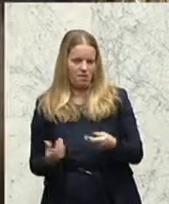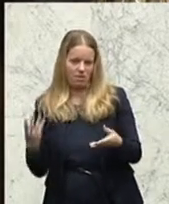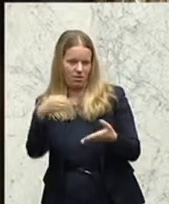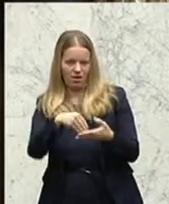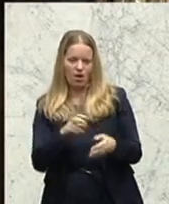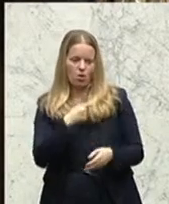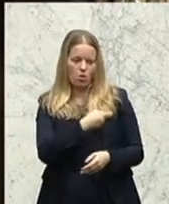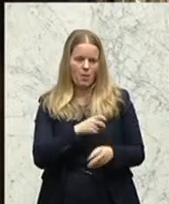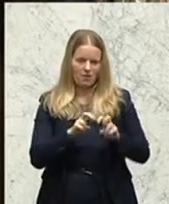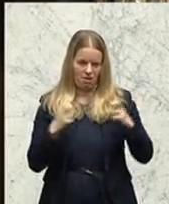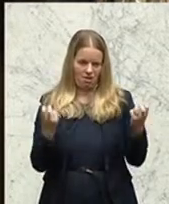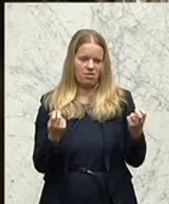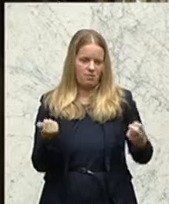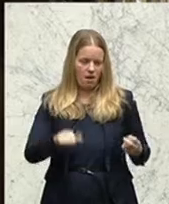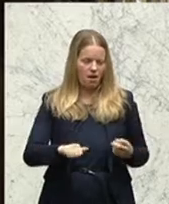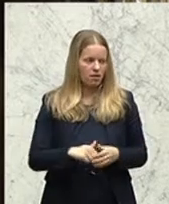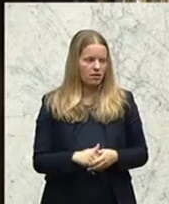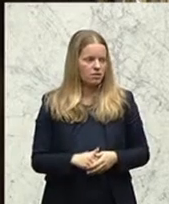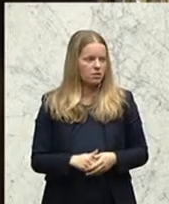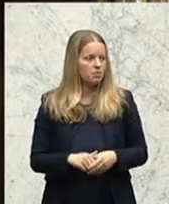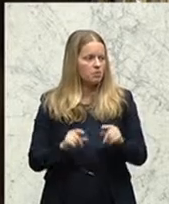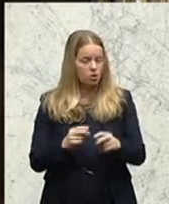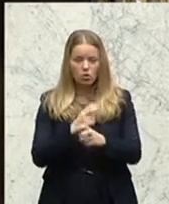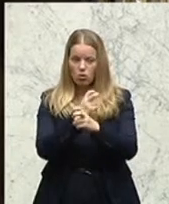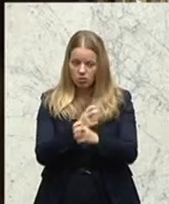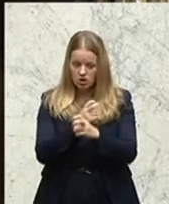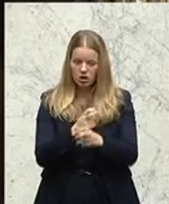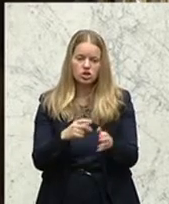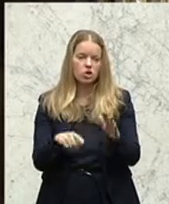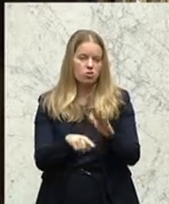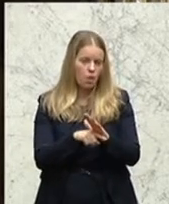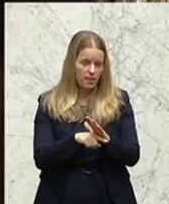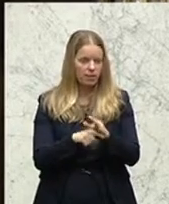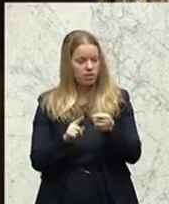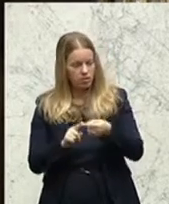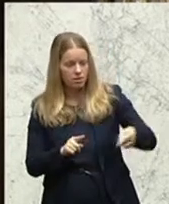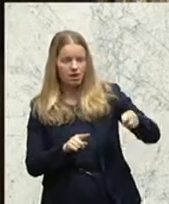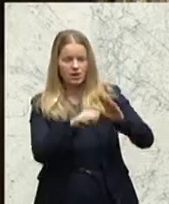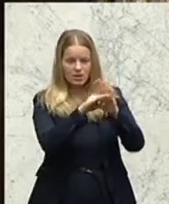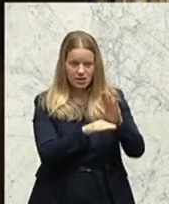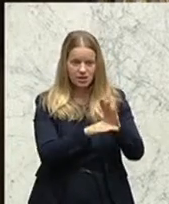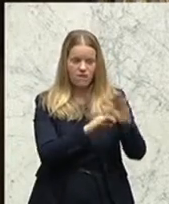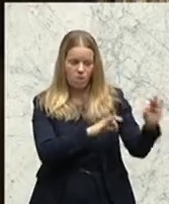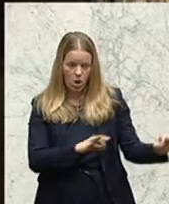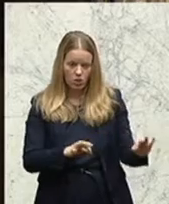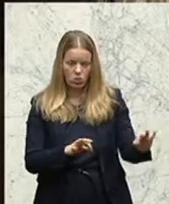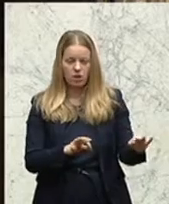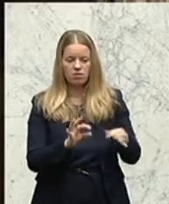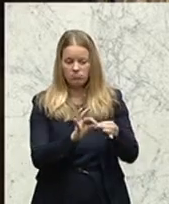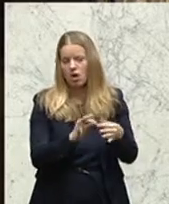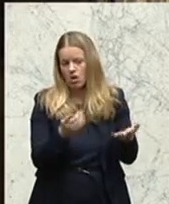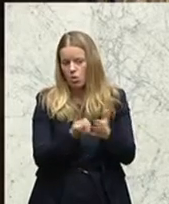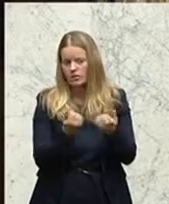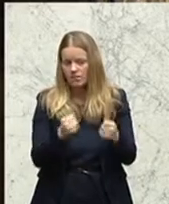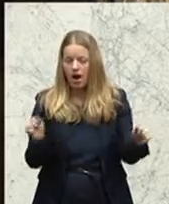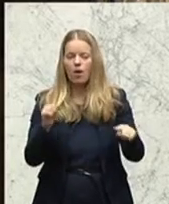sind, dass rein österreichische Normen, auf die in Gesetz und Verordnungen verwiesen werden, kostenfrei sind,